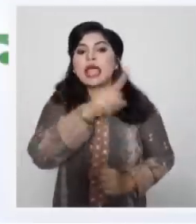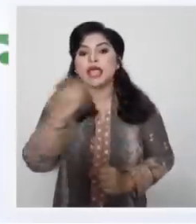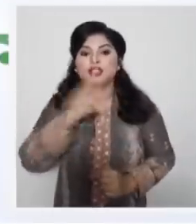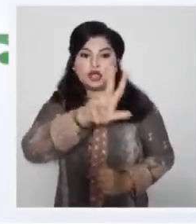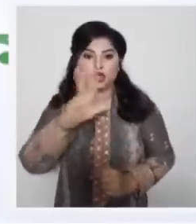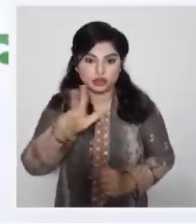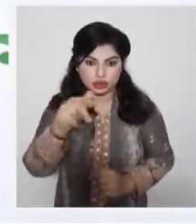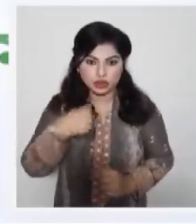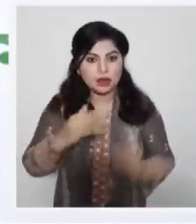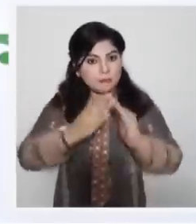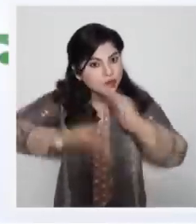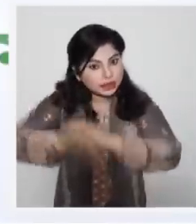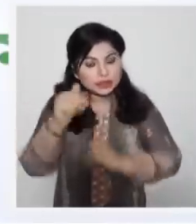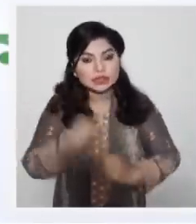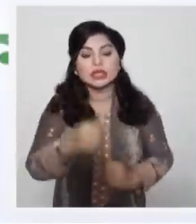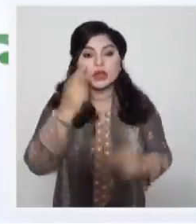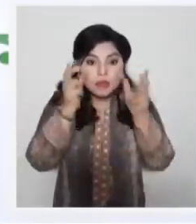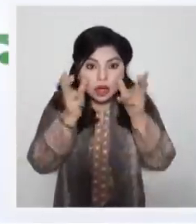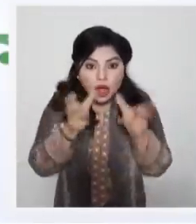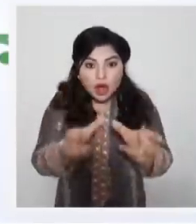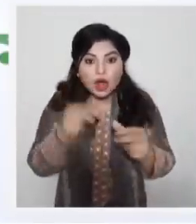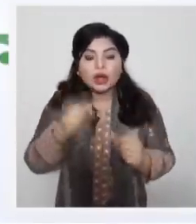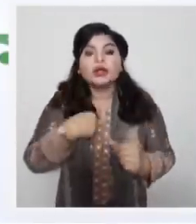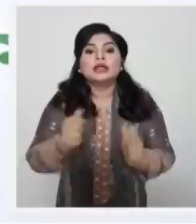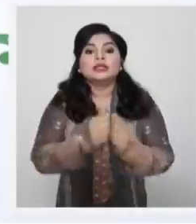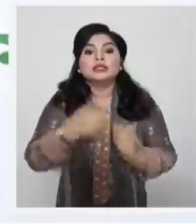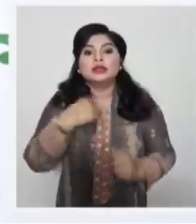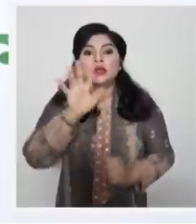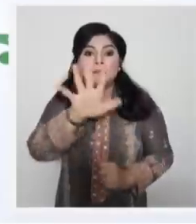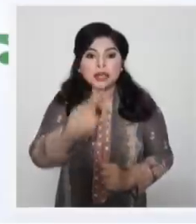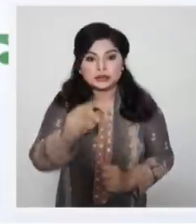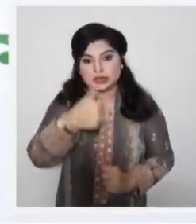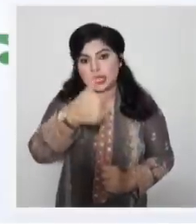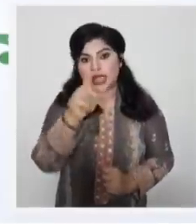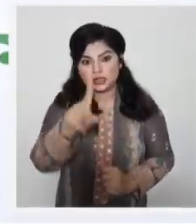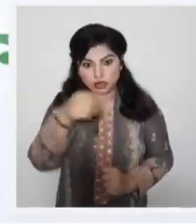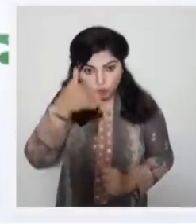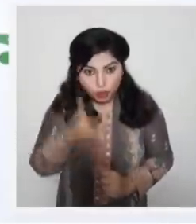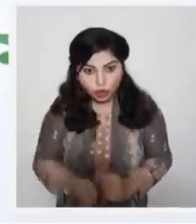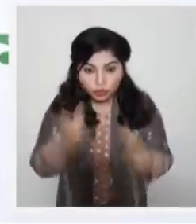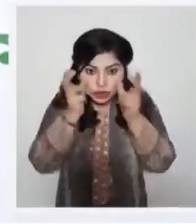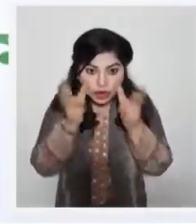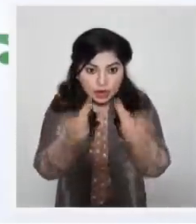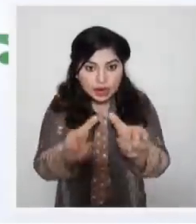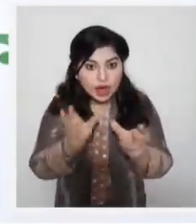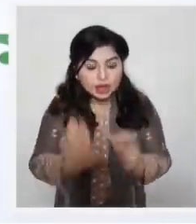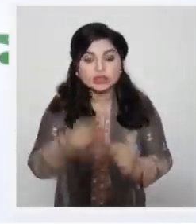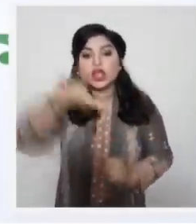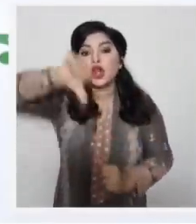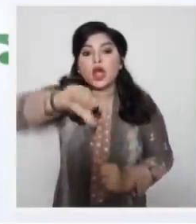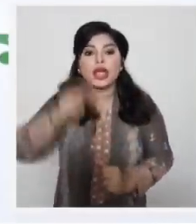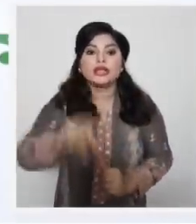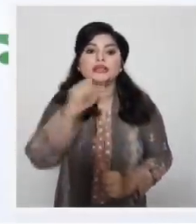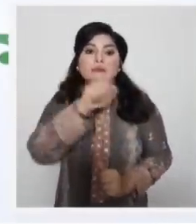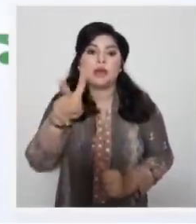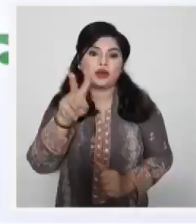436 জন, 24 ঘন্টায় আইসোলেশন থেকে মুক্ত হয়েছেন 188 জন। এ পর্যন্ত আইসোলেশনে 14,073 জন, এবং এ পর্যন্ত ছাড়